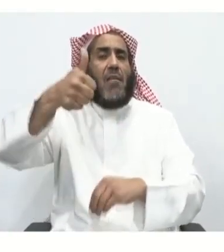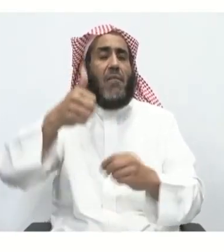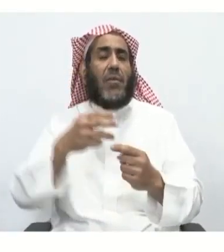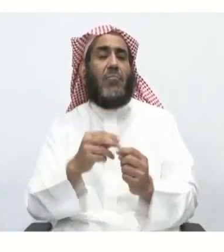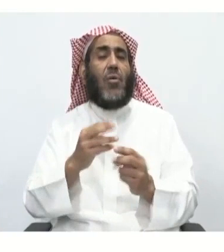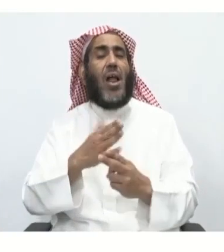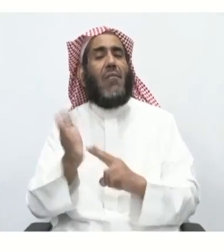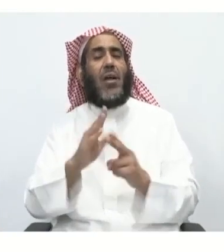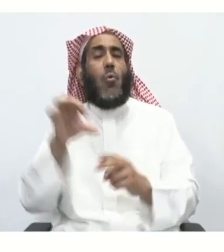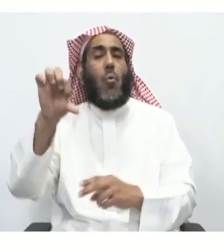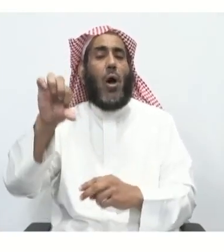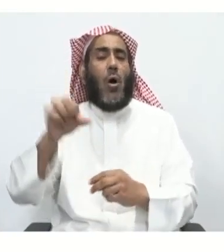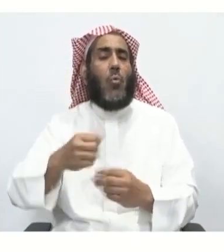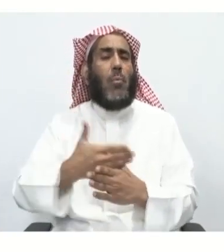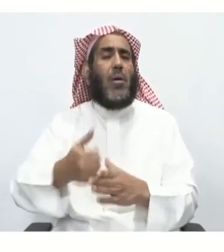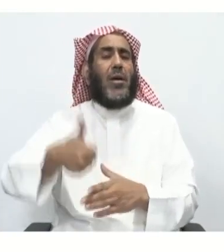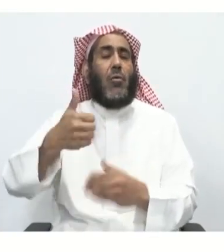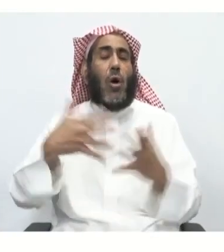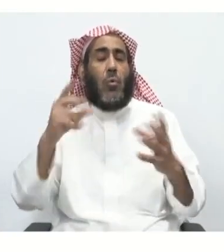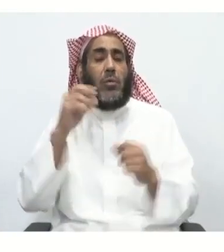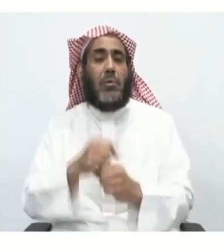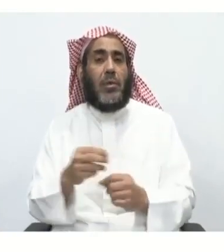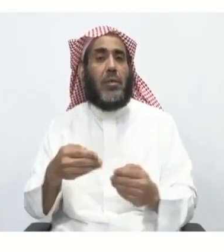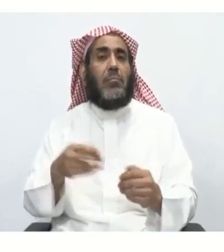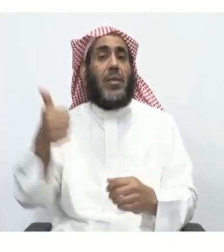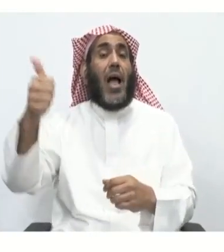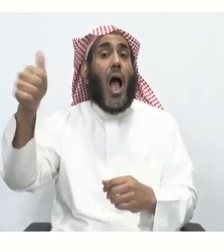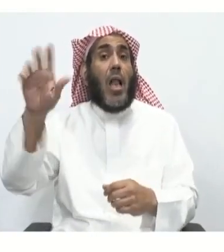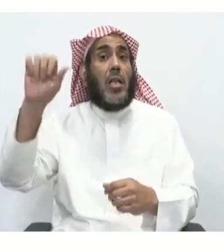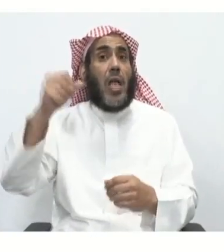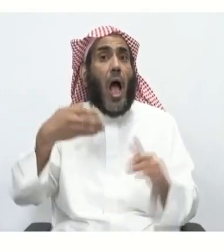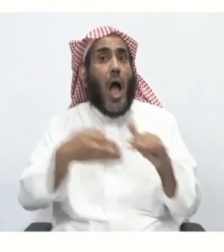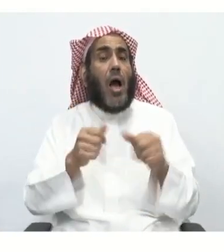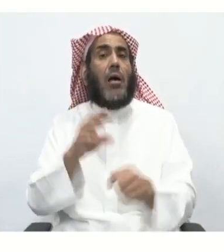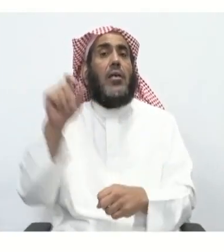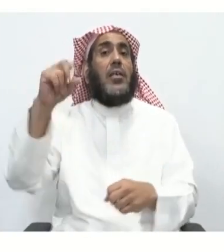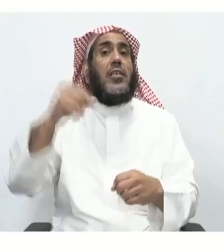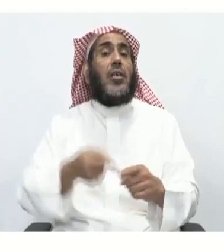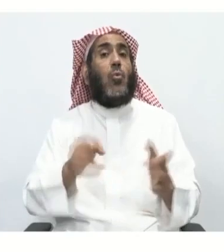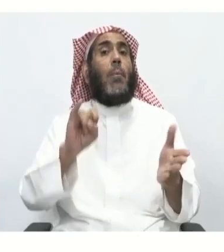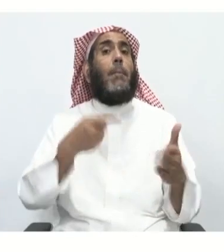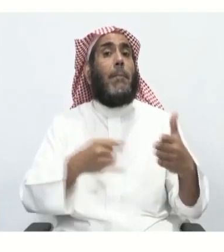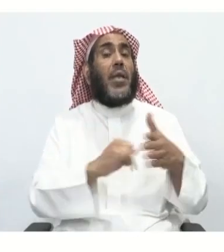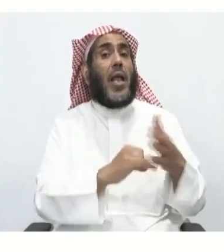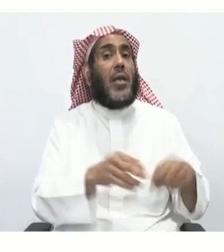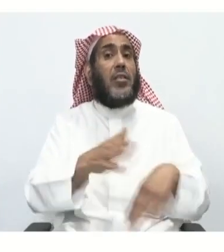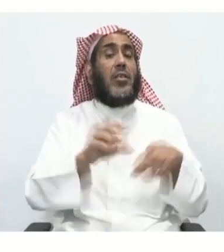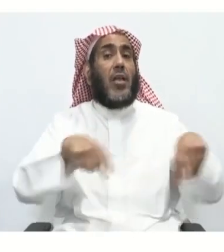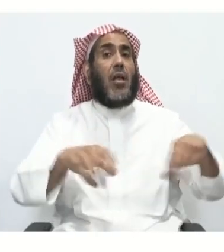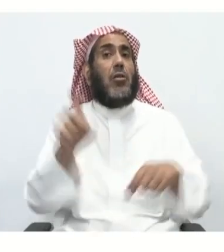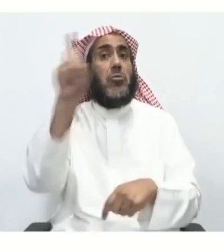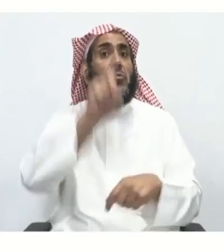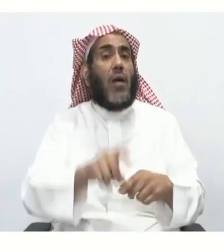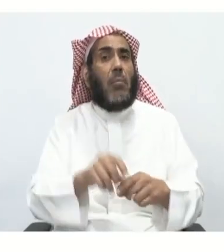الف وو الجماعه التحق زيد التحق زيد بناد رياضي وهذا استفهام هذا